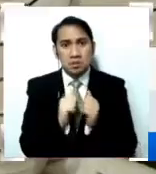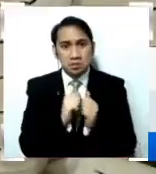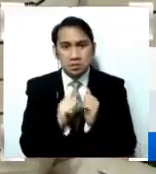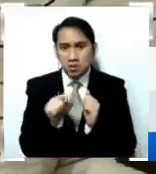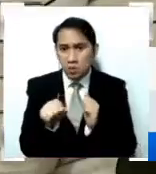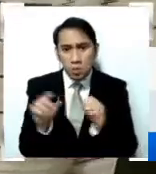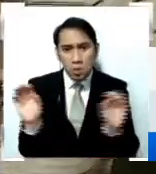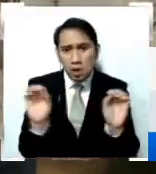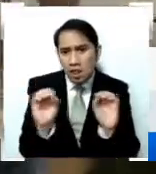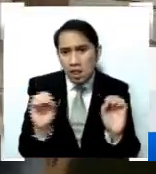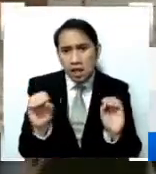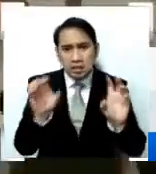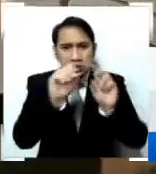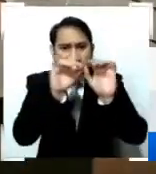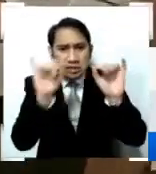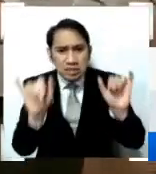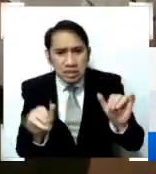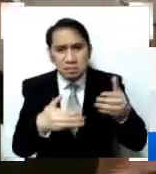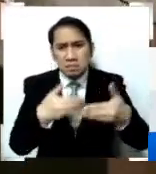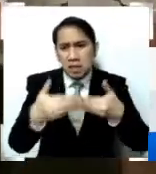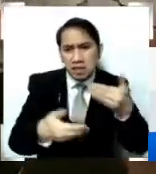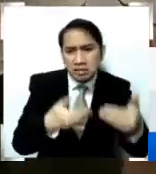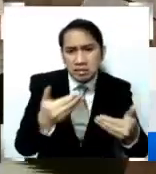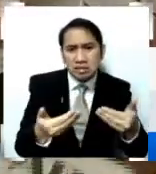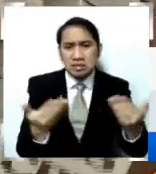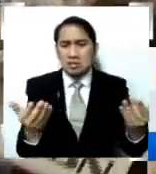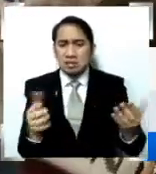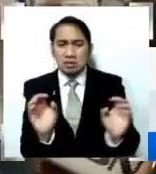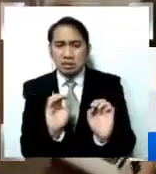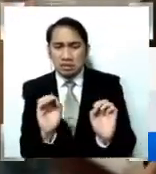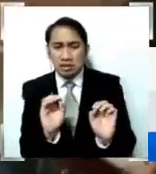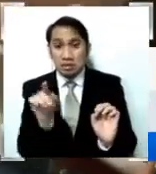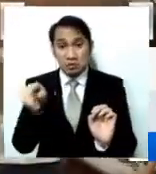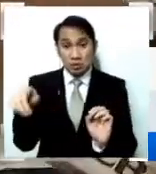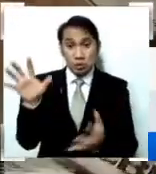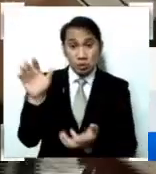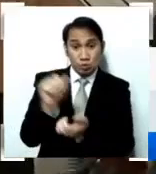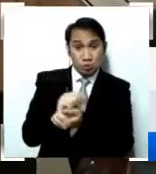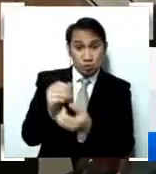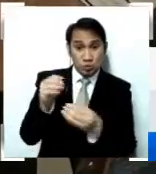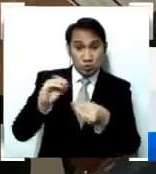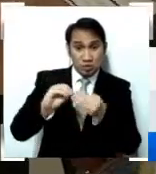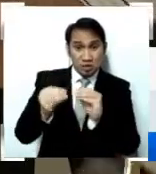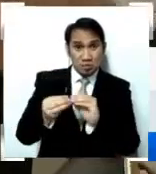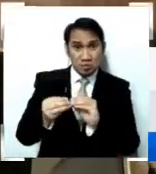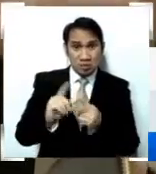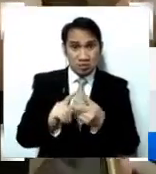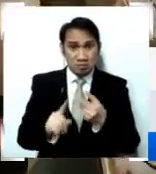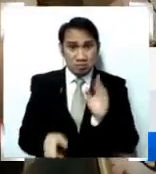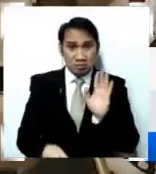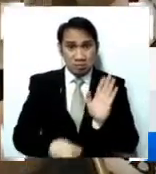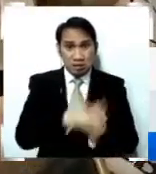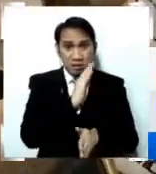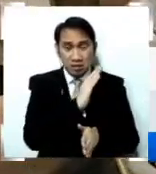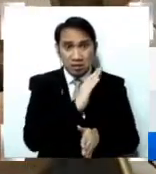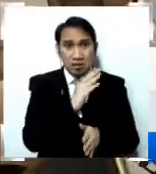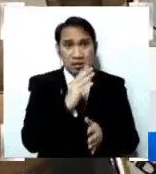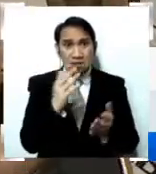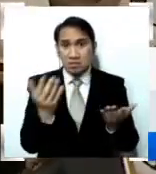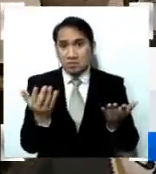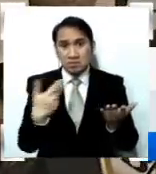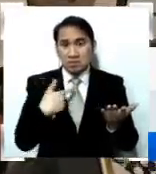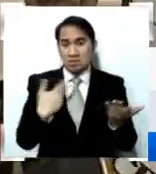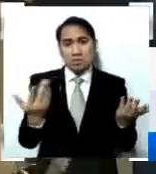protocol. Tumigil kasi ubos na yung numbers daw nila and then umalis na. So people were left hanging. What